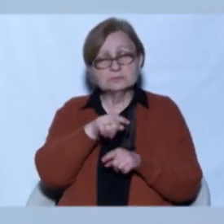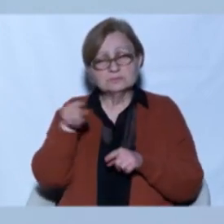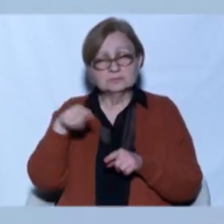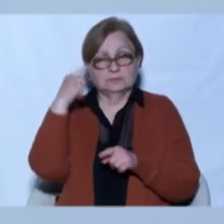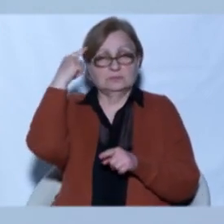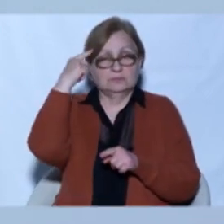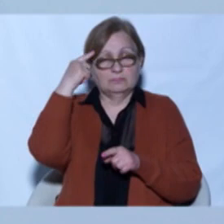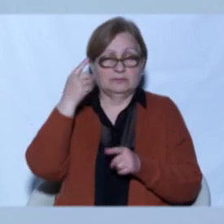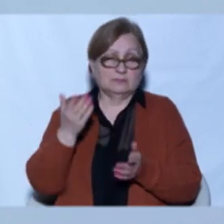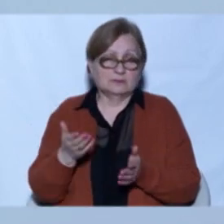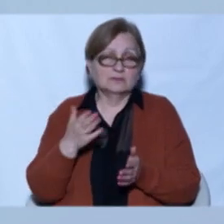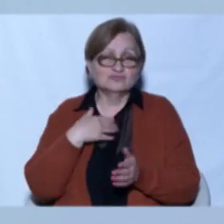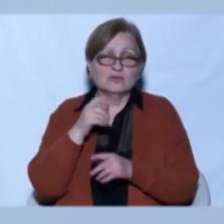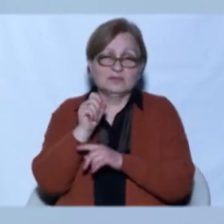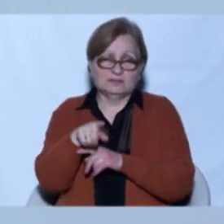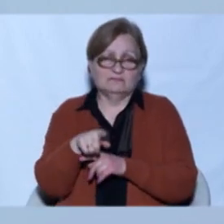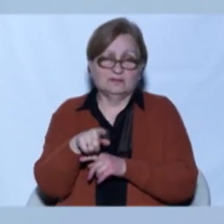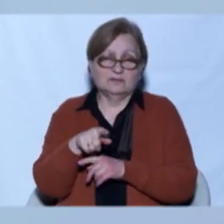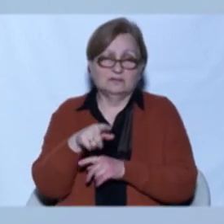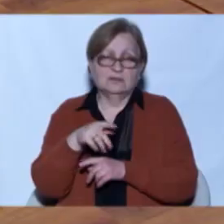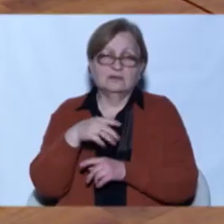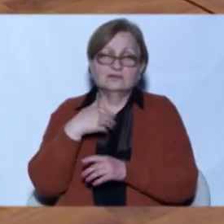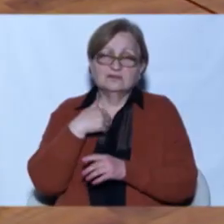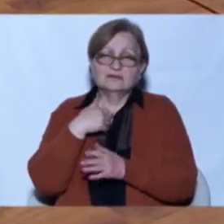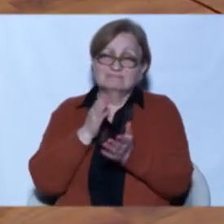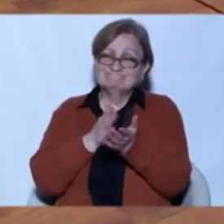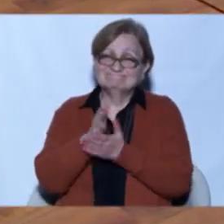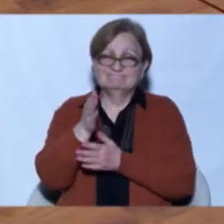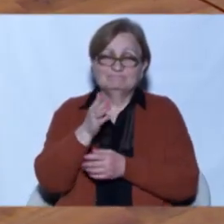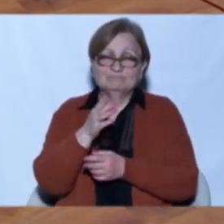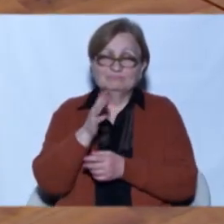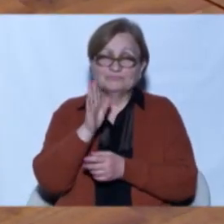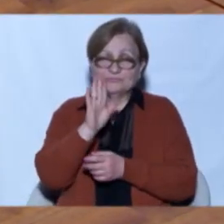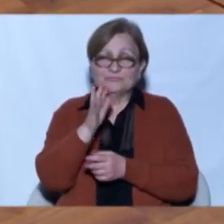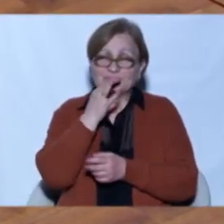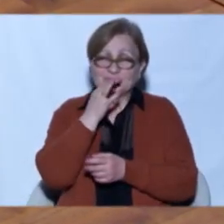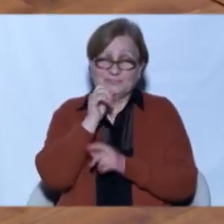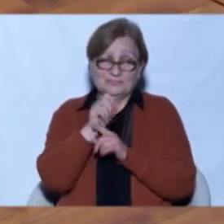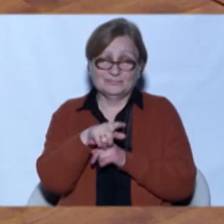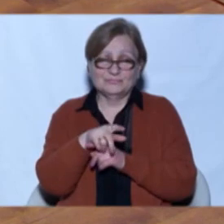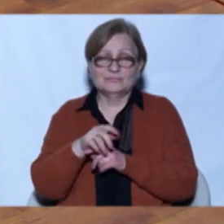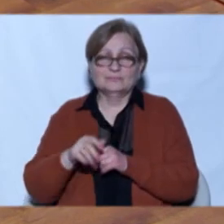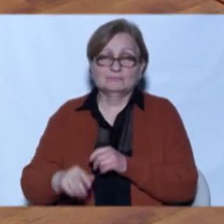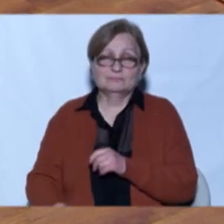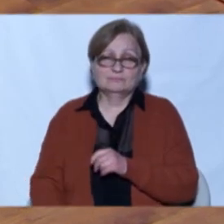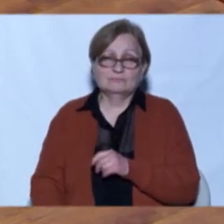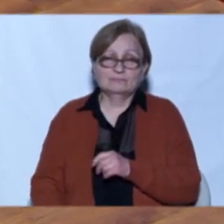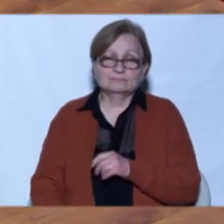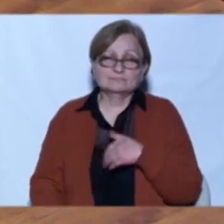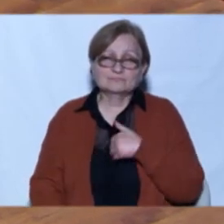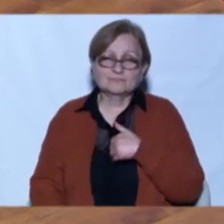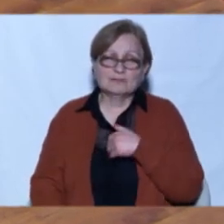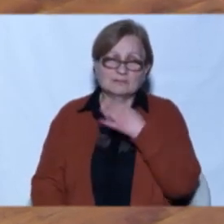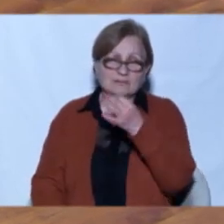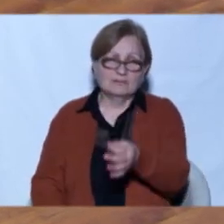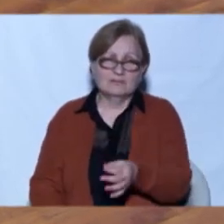ჩვენი საშინაო დავალებაც სწორედ ამ თემას მიემართება. თუმცა ვიდრე დავალებას გაგაცნობდე, გირჩევ